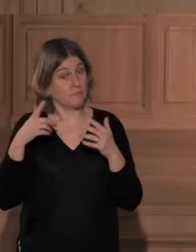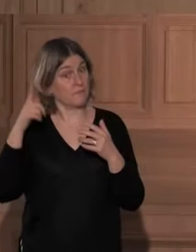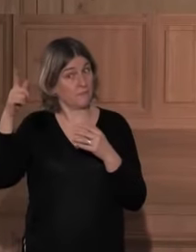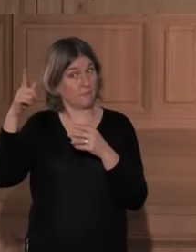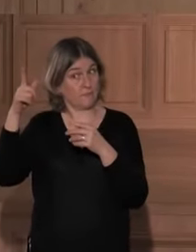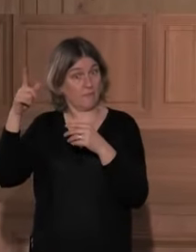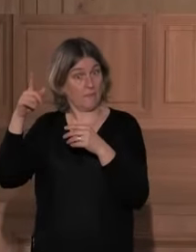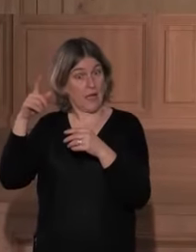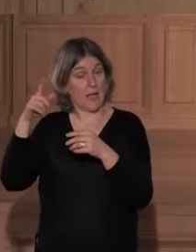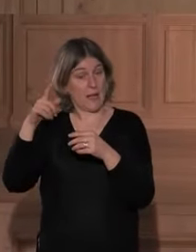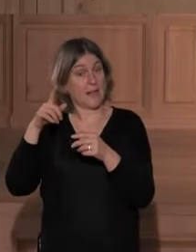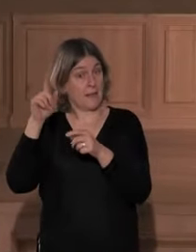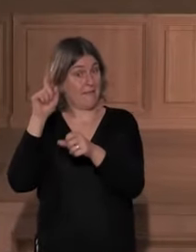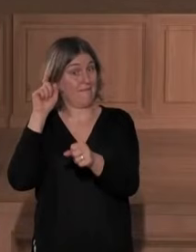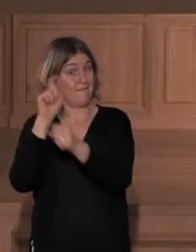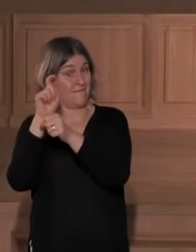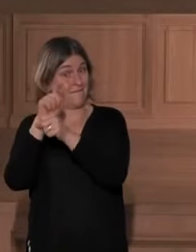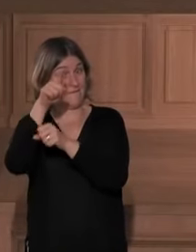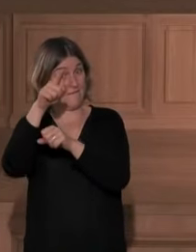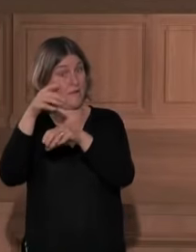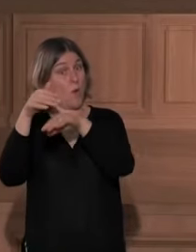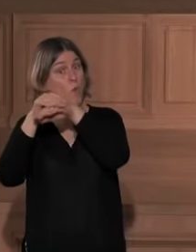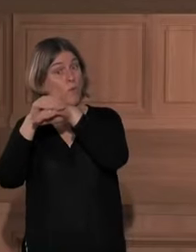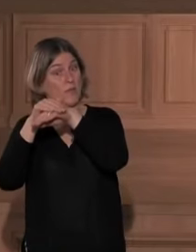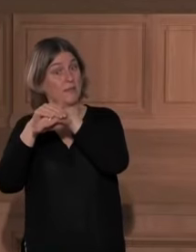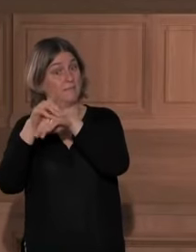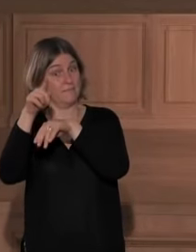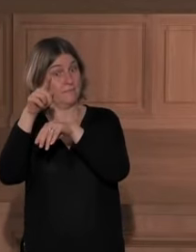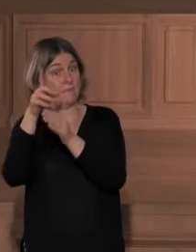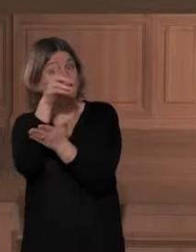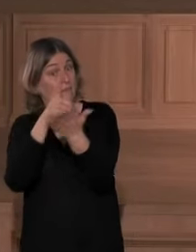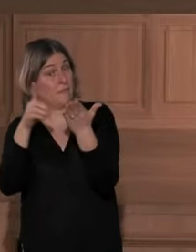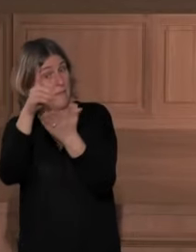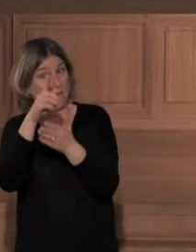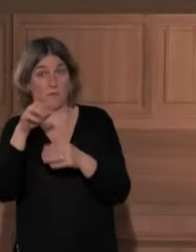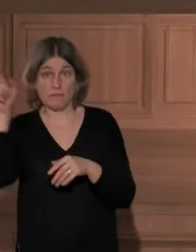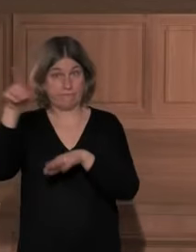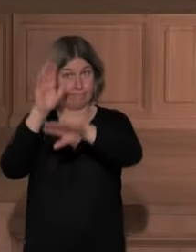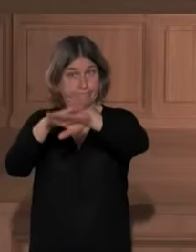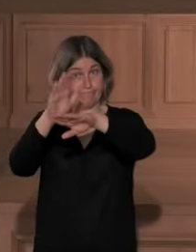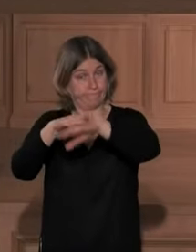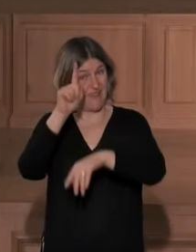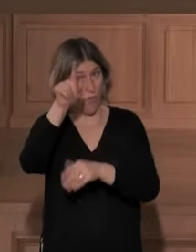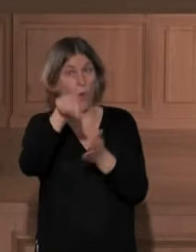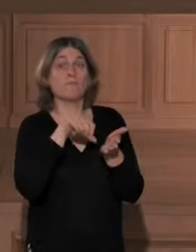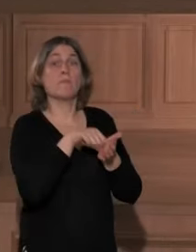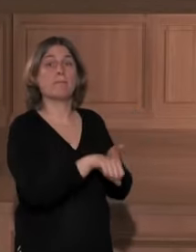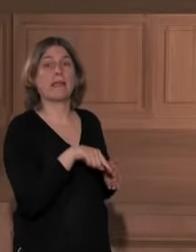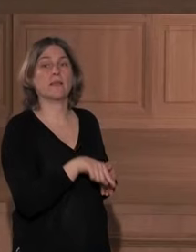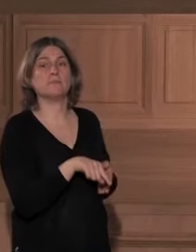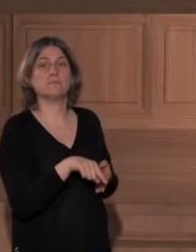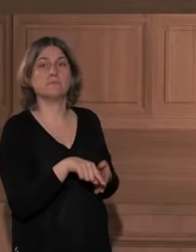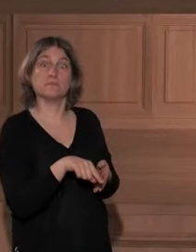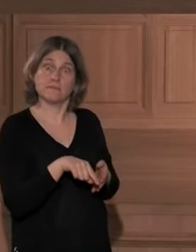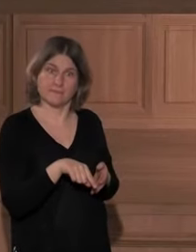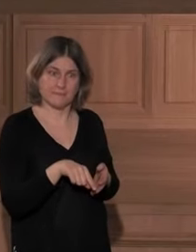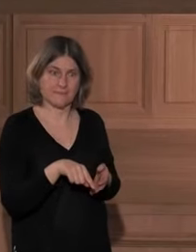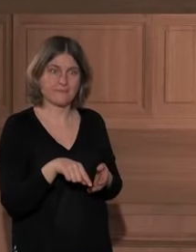l'autorité de tutelle. Et donc, ils ont été dire au département, bah, écoutez, il faut passer à la caisse. Donc, ça